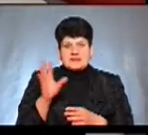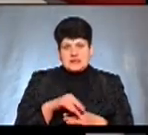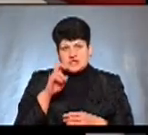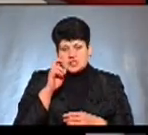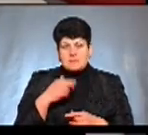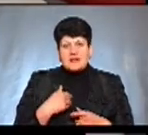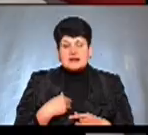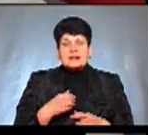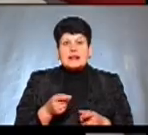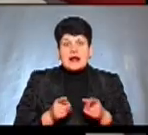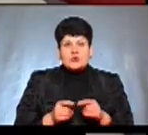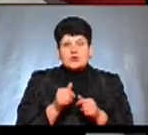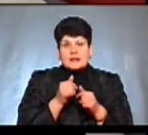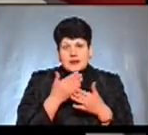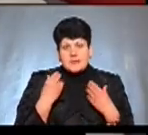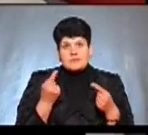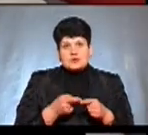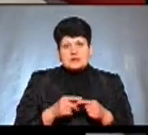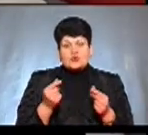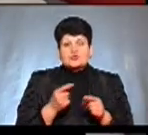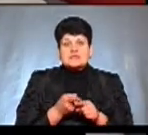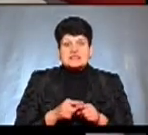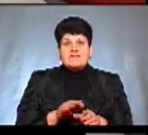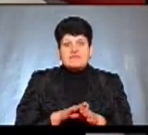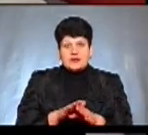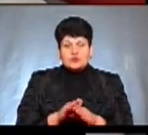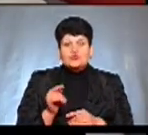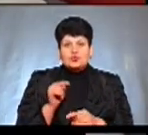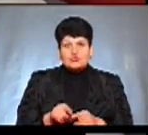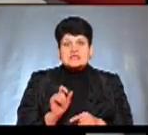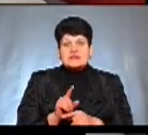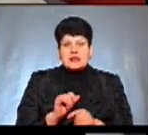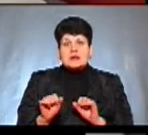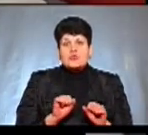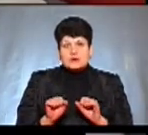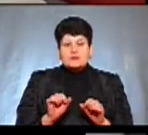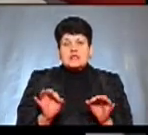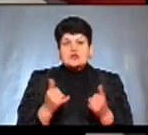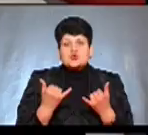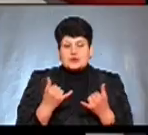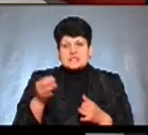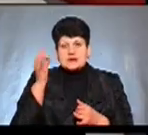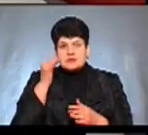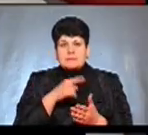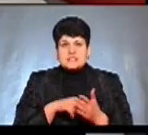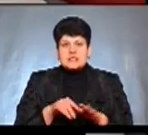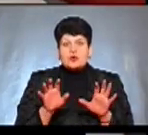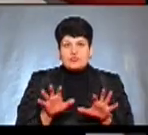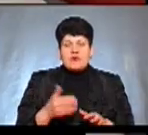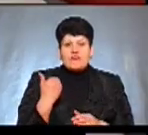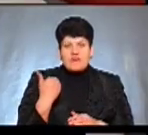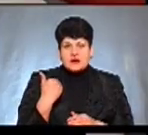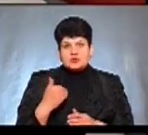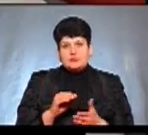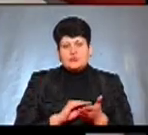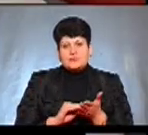реально фізично не маємо таких коштів для того, щоб це виконати. Натомість завдання уряду, про яке сьогодні згадував міський голова в вашому сюжеті,